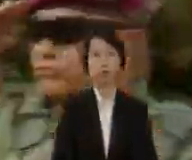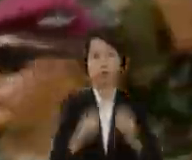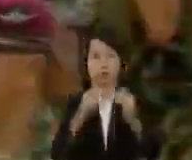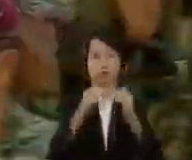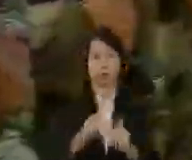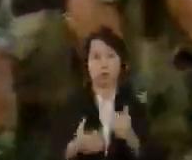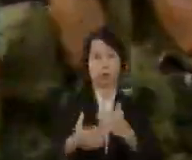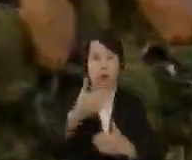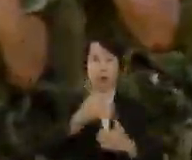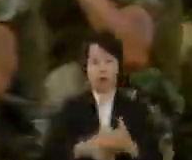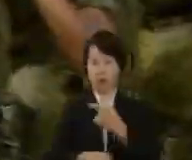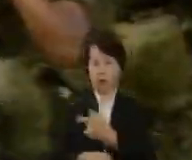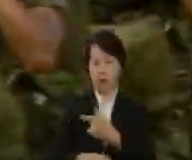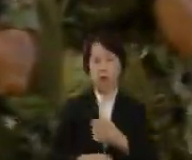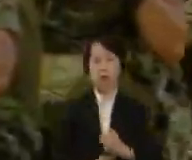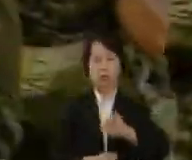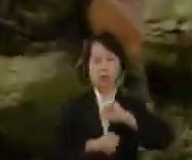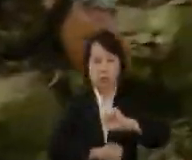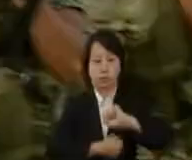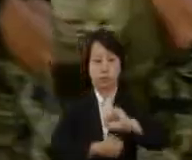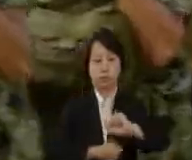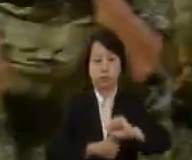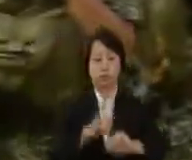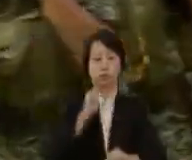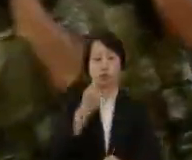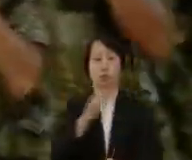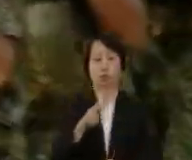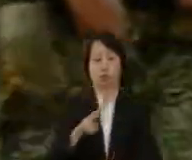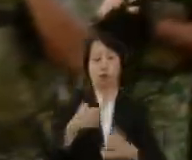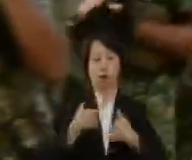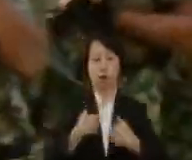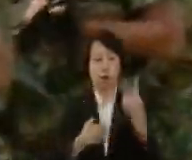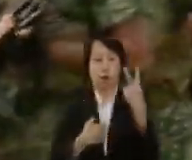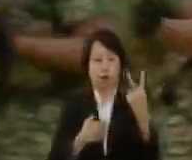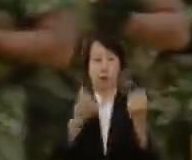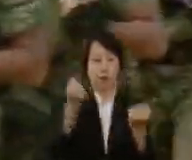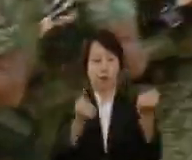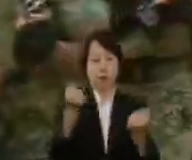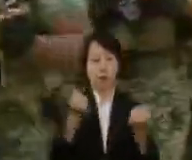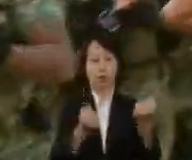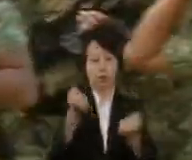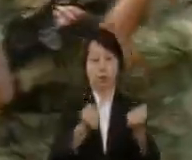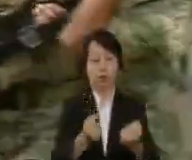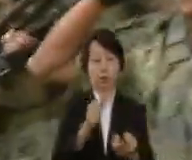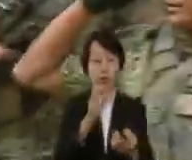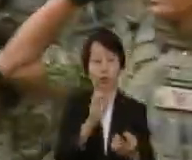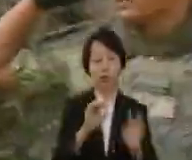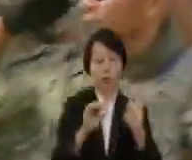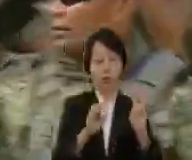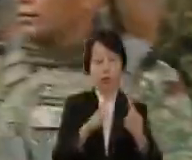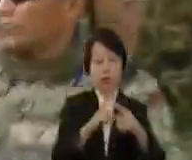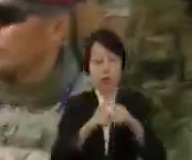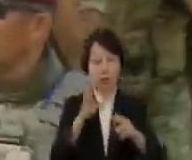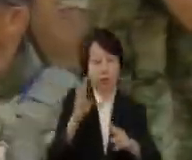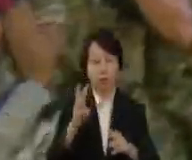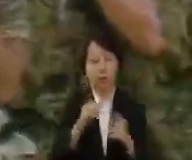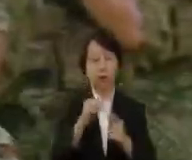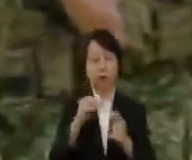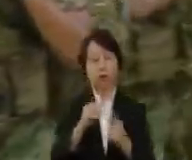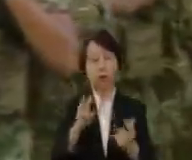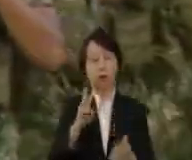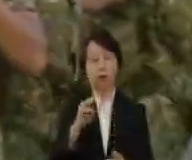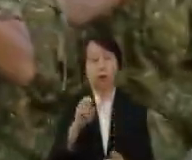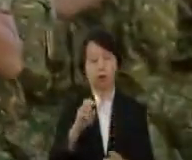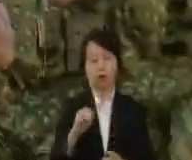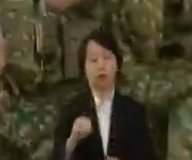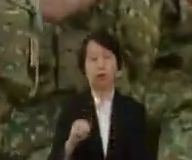Diikuti di belakang kontinjen 10 Brigade Para adalah dua buah kenderaan Super Cat 6x6 All Train Mobile Platform